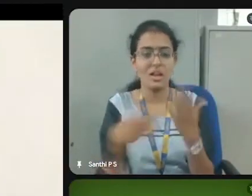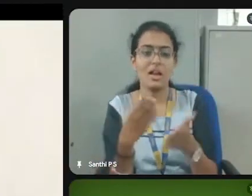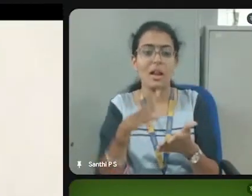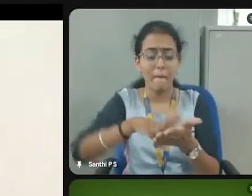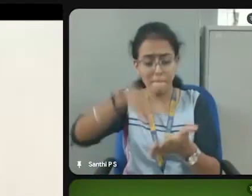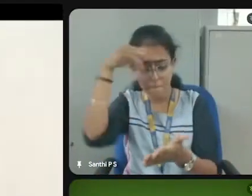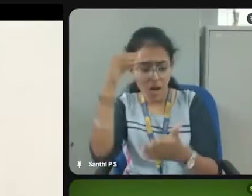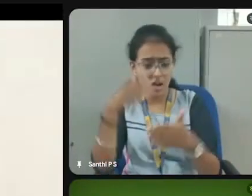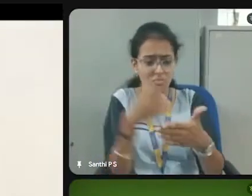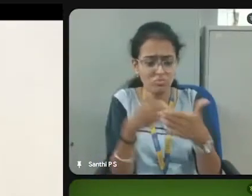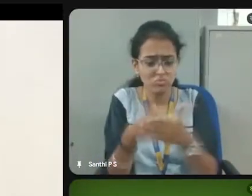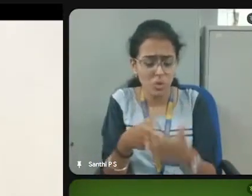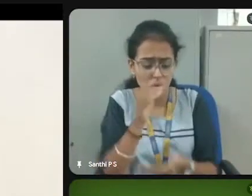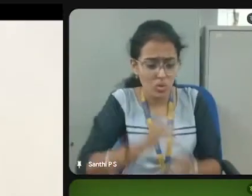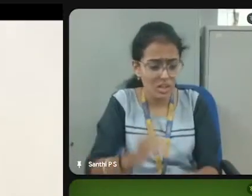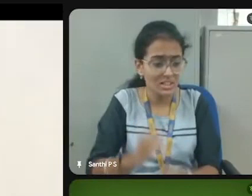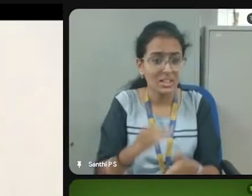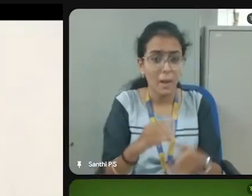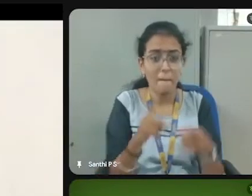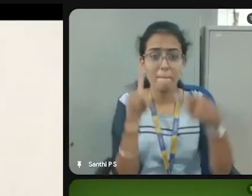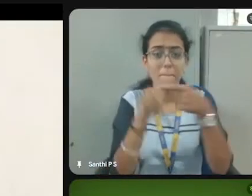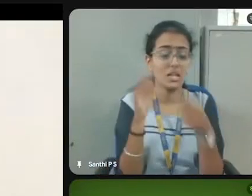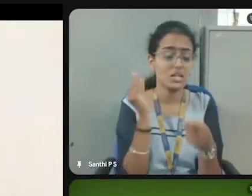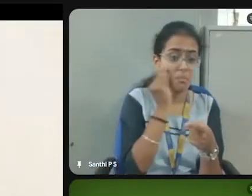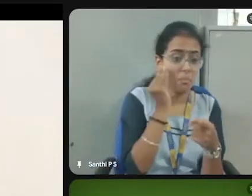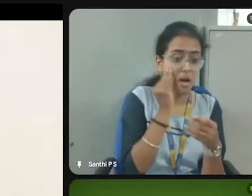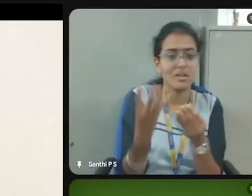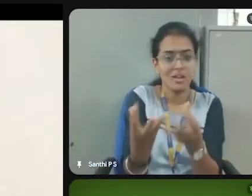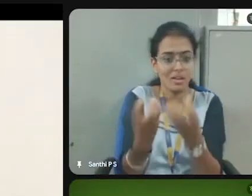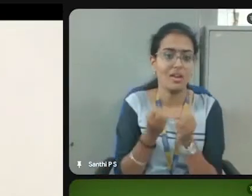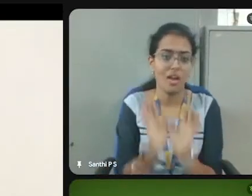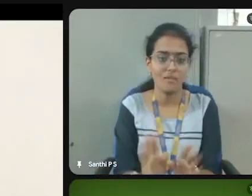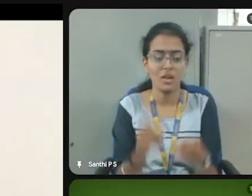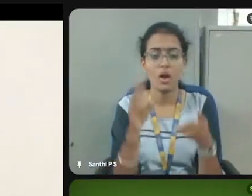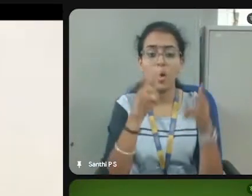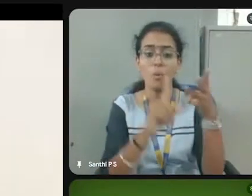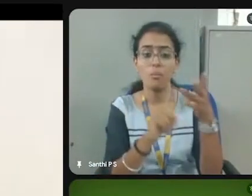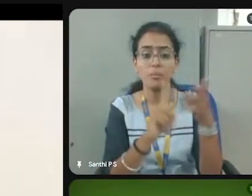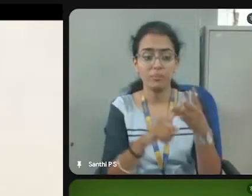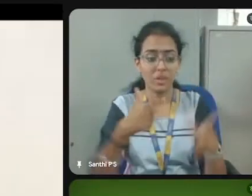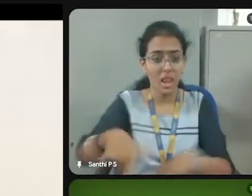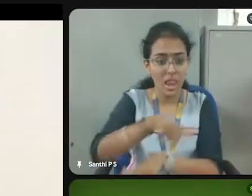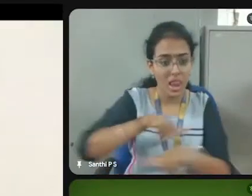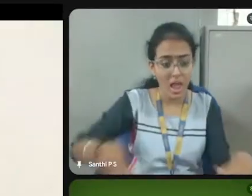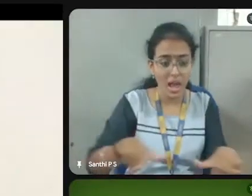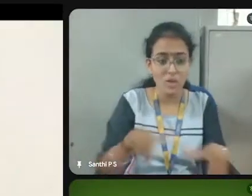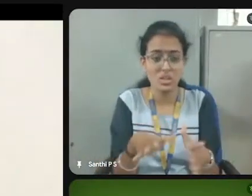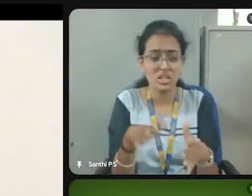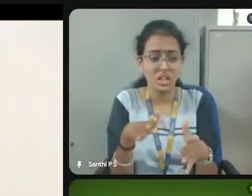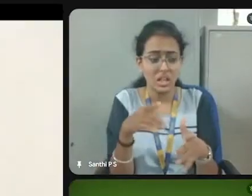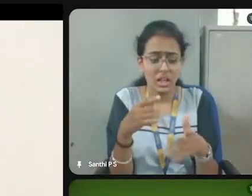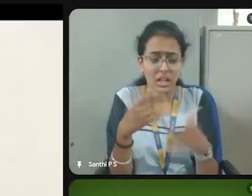ഗ്രേസ് മാർക്ക് ലഭിക്കാൻ അർഹരായിട്ടുള്ളവരാണ്. മൂന്നാമതായിട്ട് അവർക്ക് ലഭിക്കുന്നത് ലാംഗ്വേജ് എക്സംഷൻ ആണ്. അപ്പോൾ ലാംഗ്വേജ്